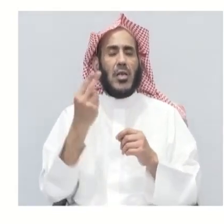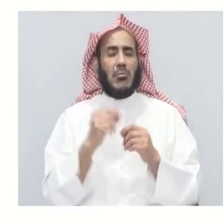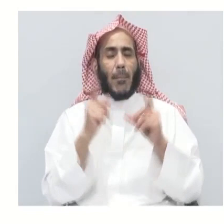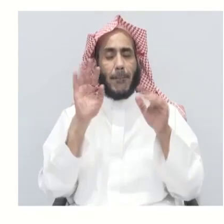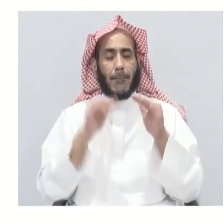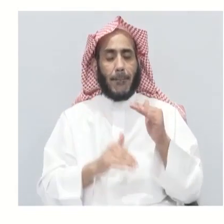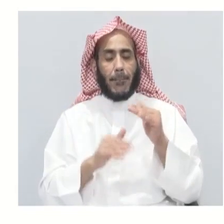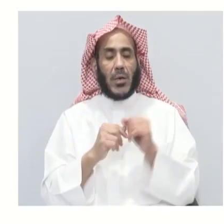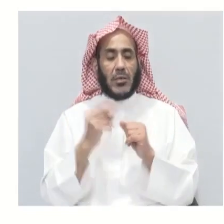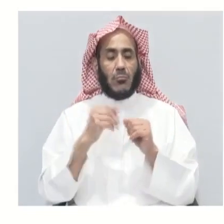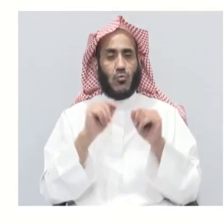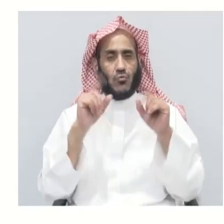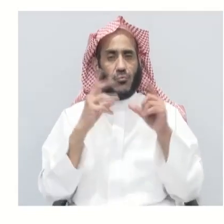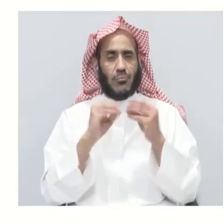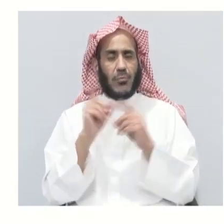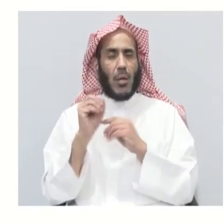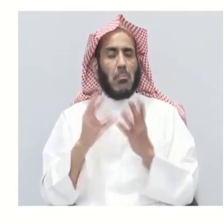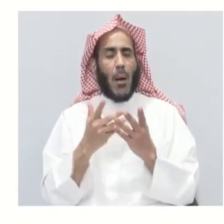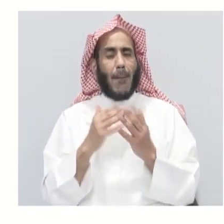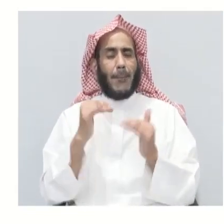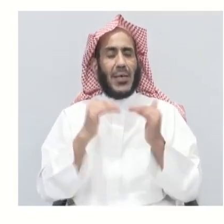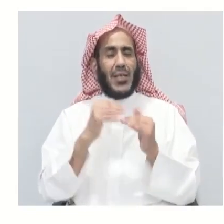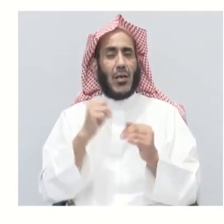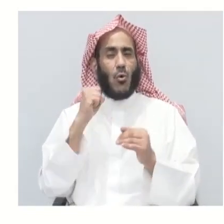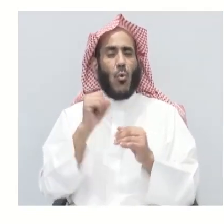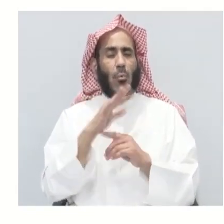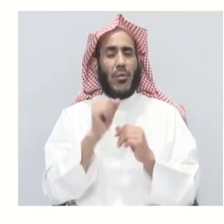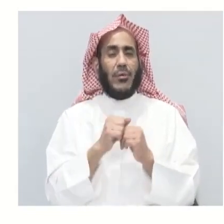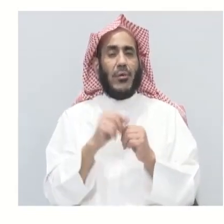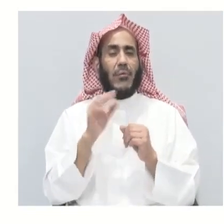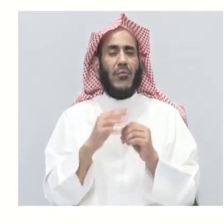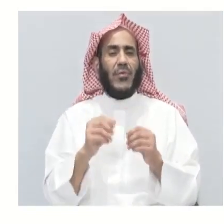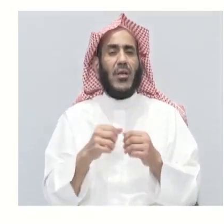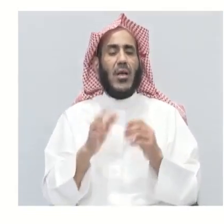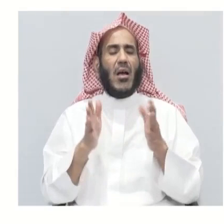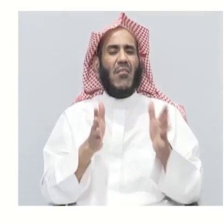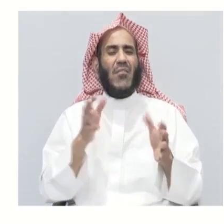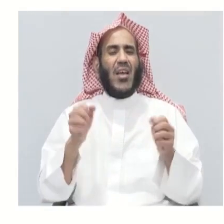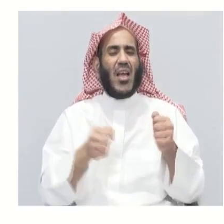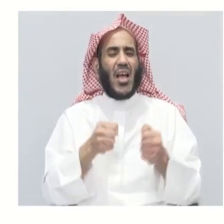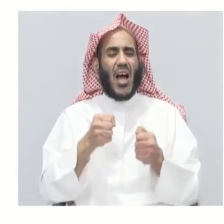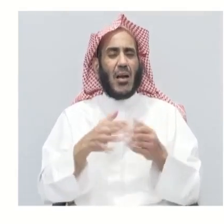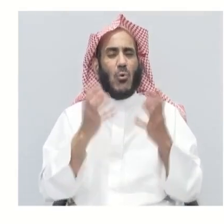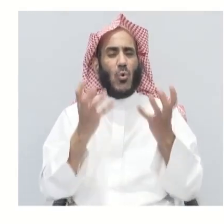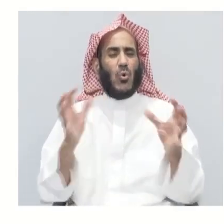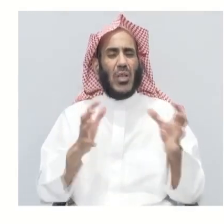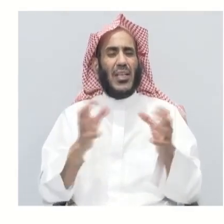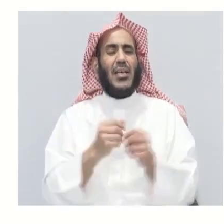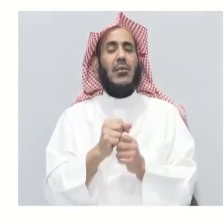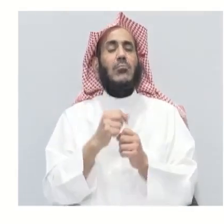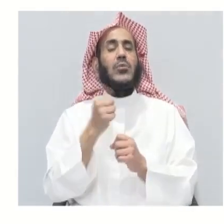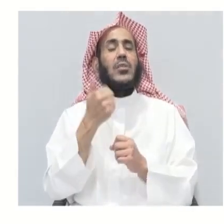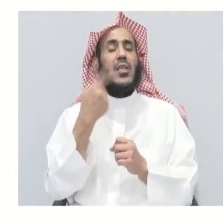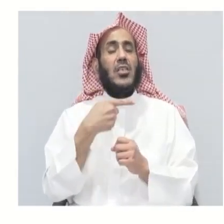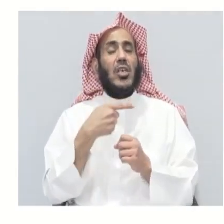ادناه معطيك رسمه ما مقدار القوه المؤثره في عربه كتلتها 16 غرام افكر